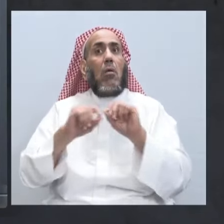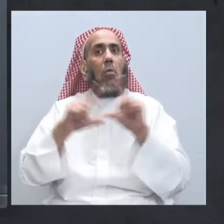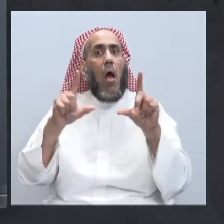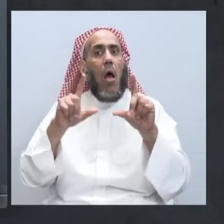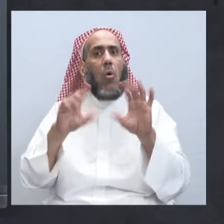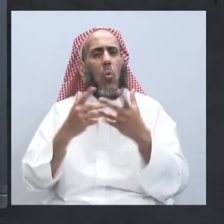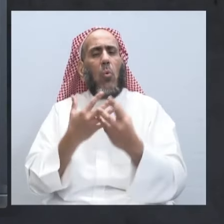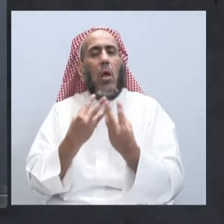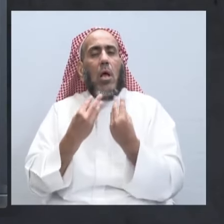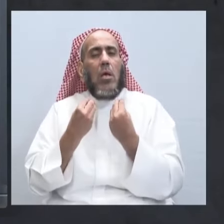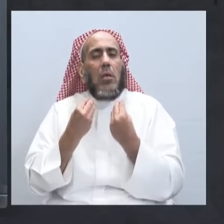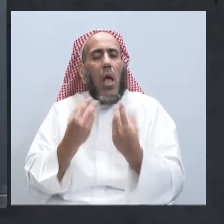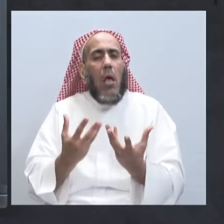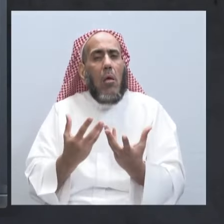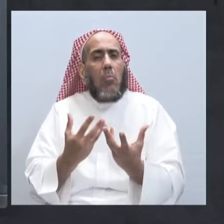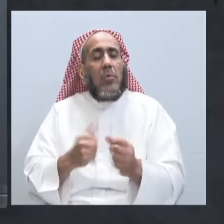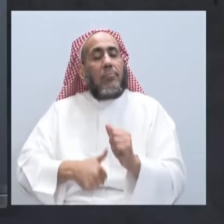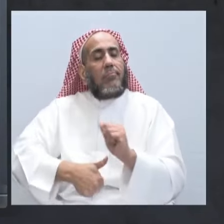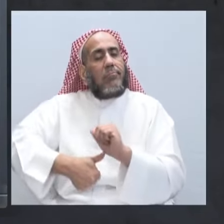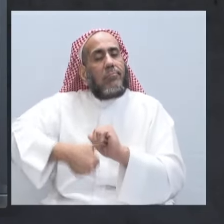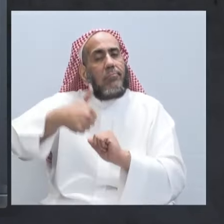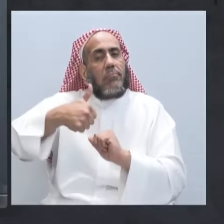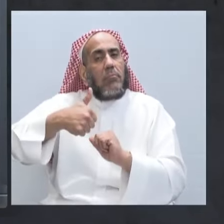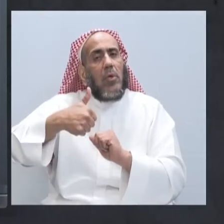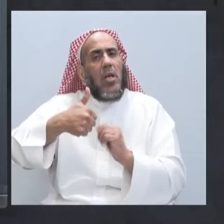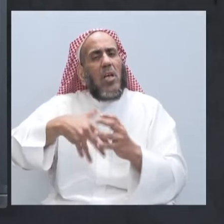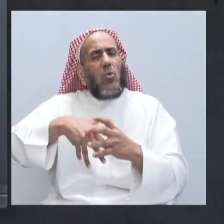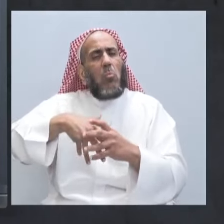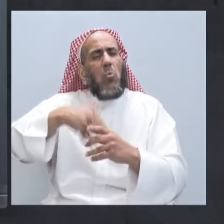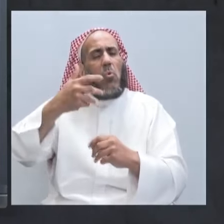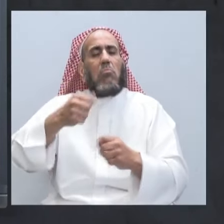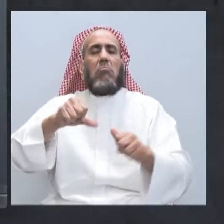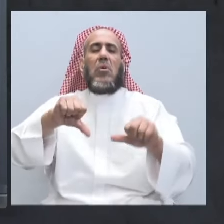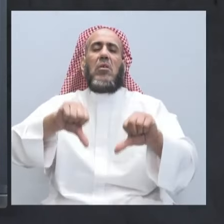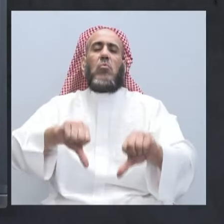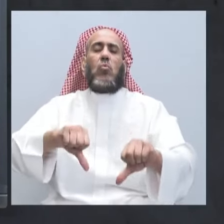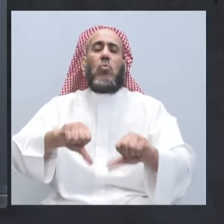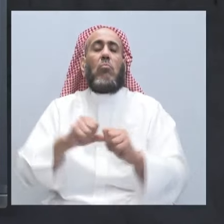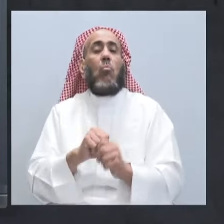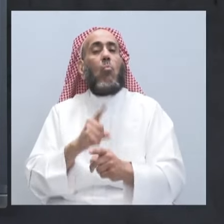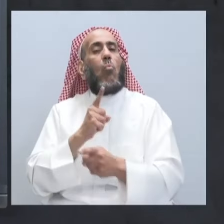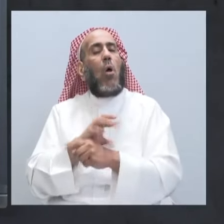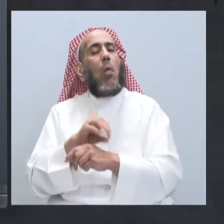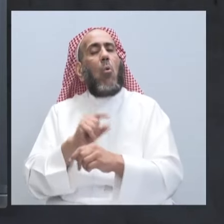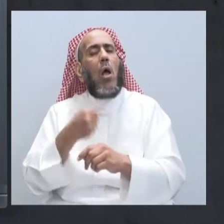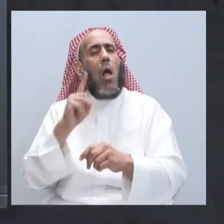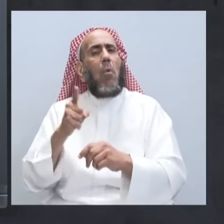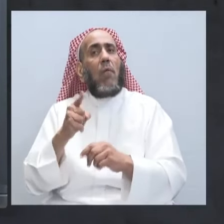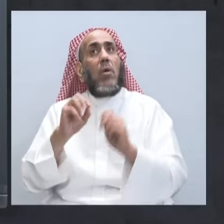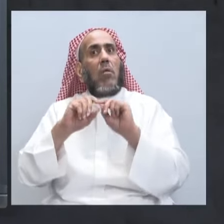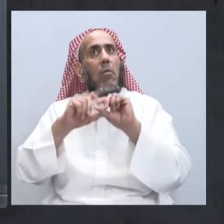جدا طيب تستطيع ان تخرج منه ما يسوقك واذا كان الامر في